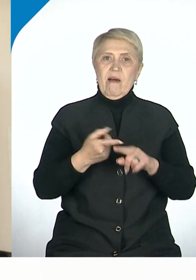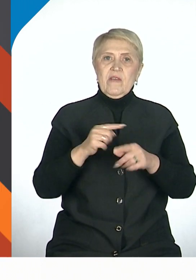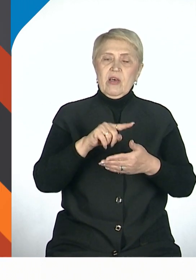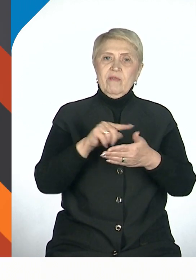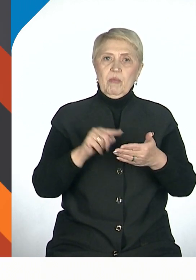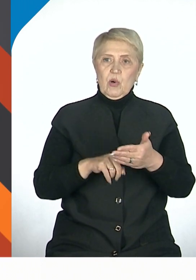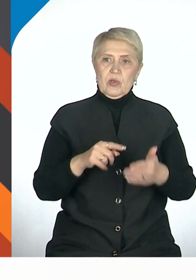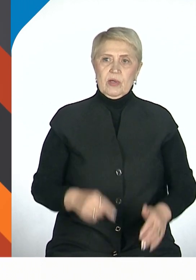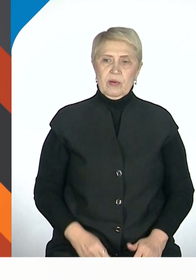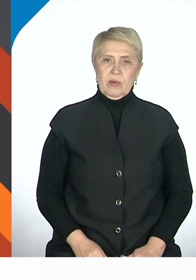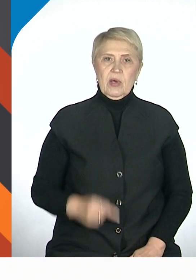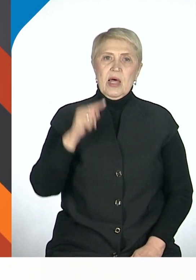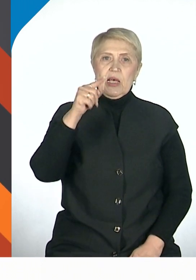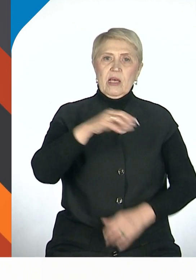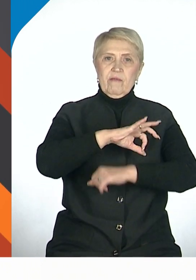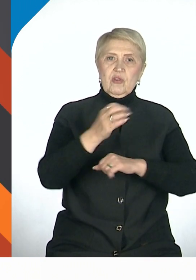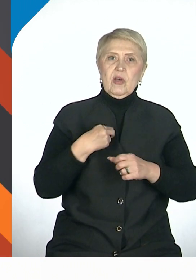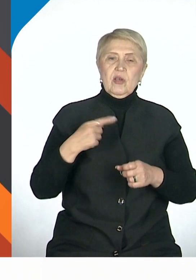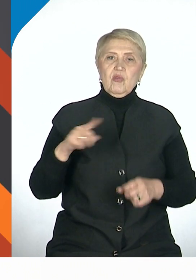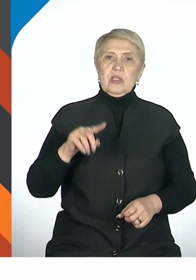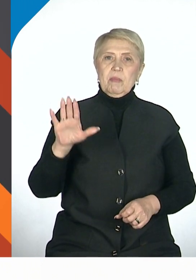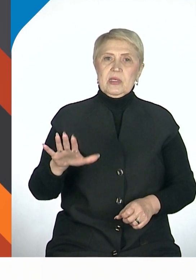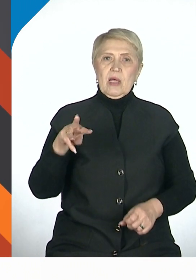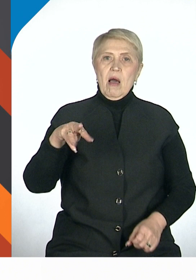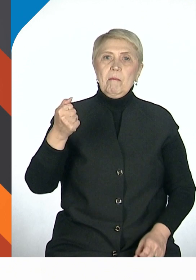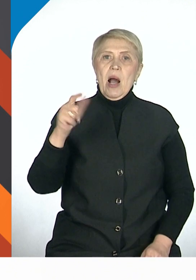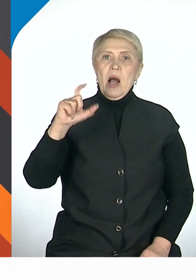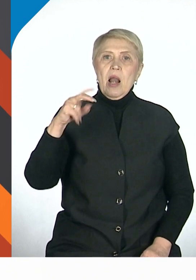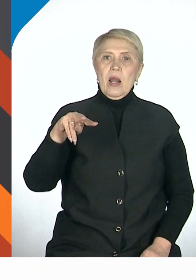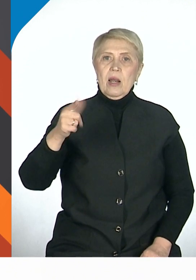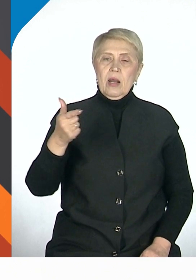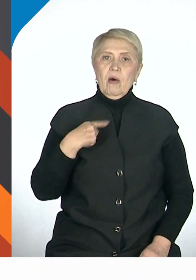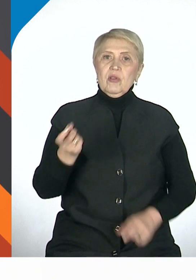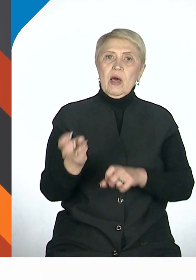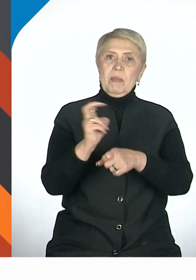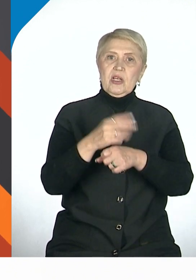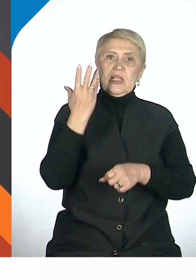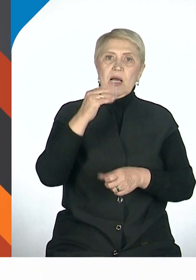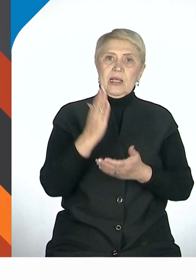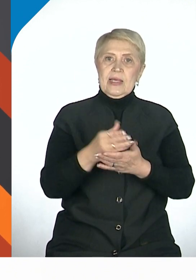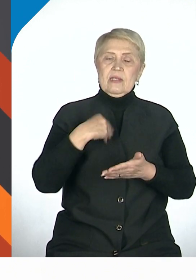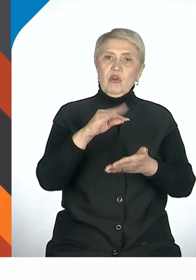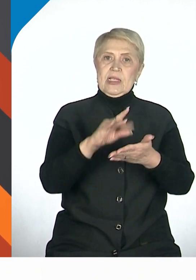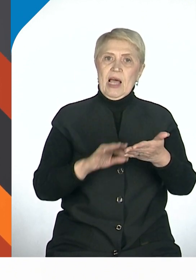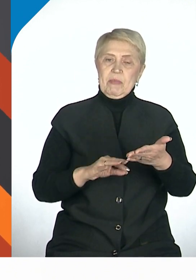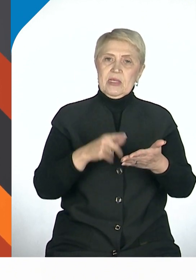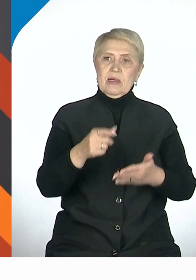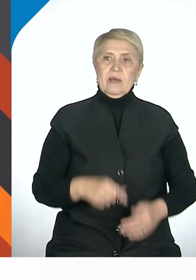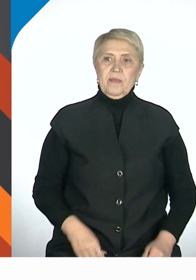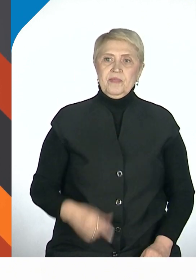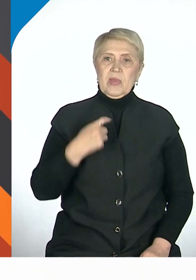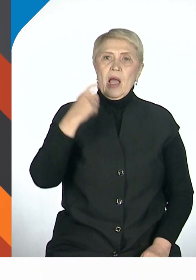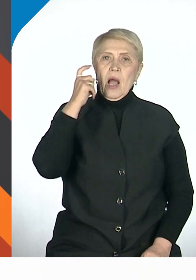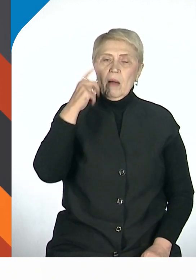набита. Да. На Дальнем Востоке постоянного Маэля нет. Он приезжает, когда набирается запись. Из Хабаровска он продолжает турне